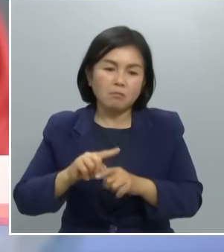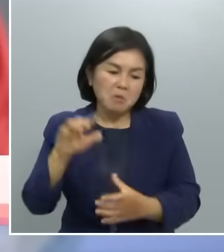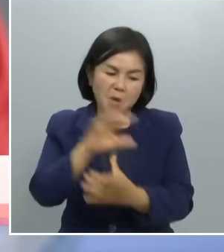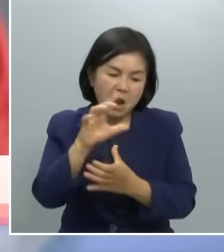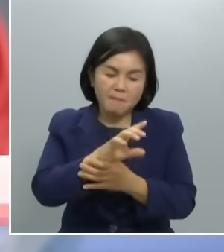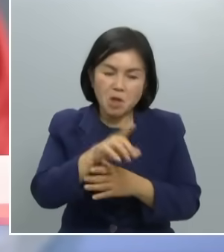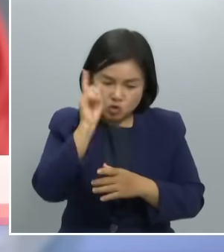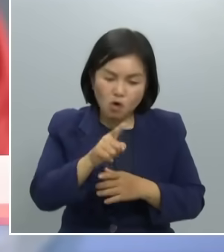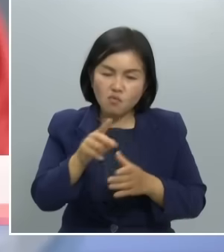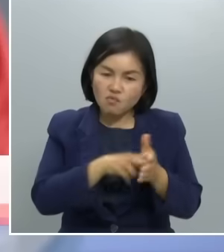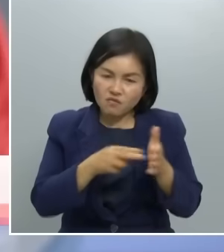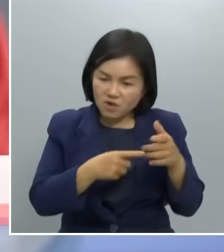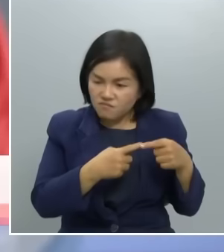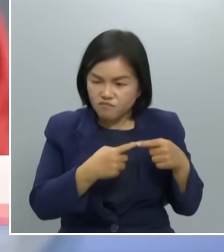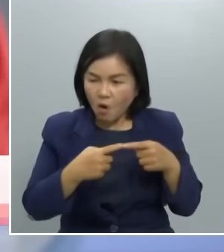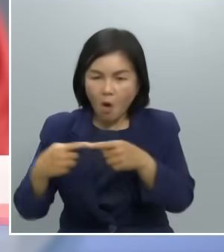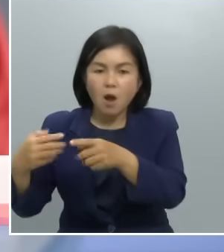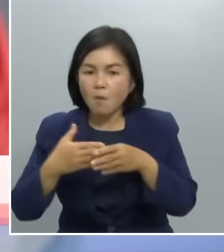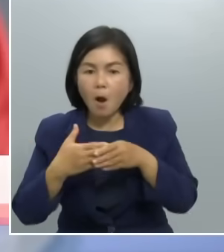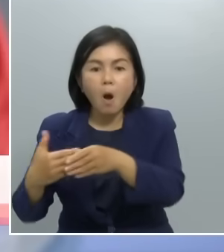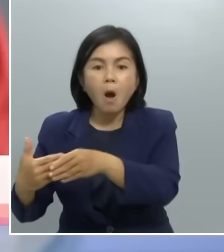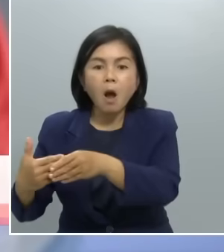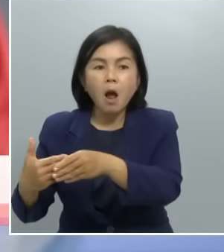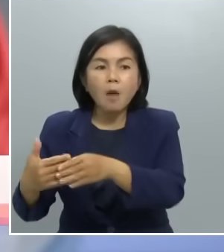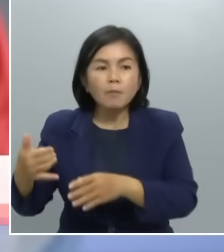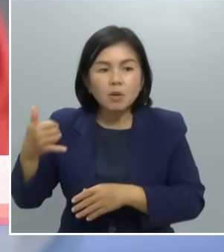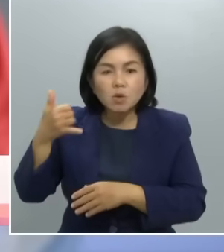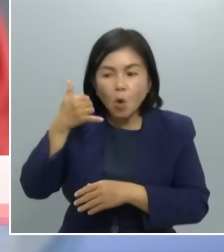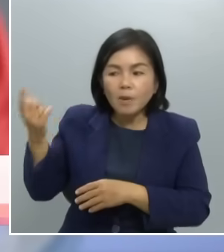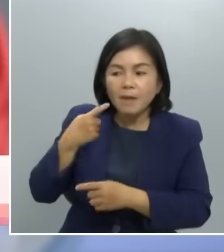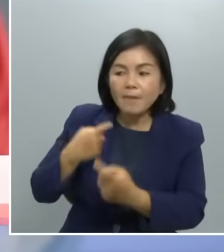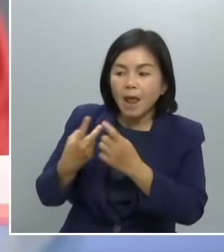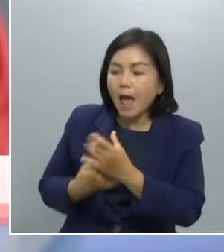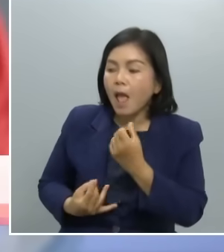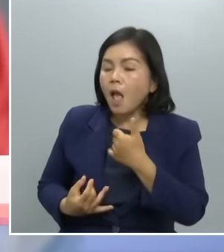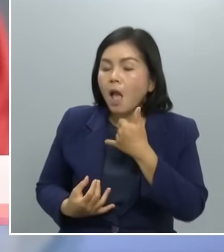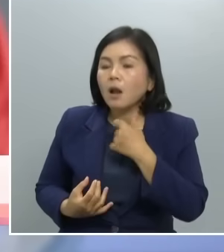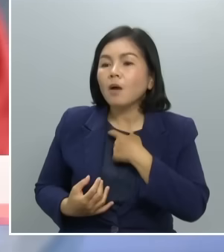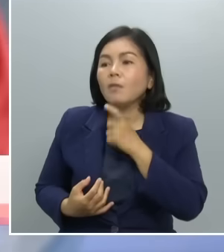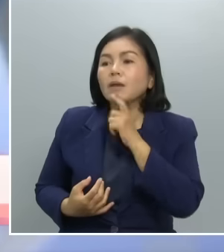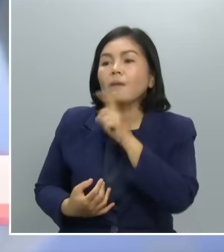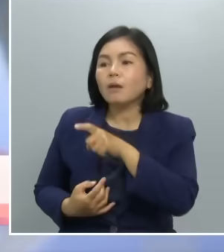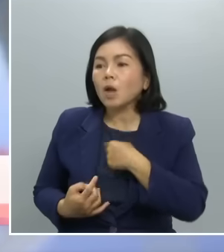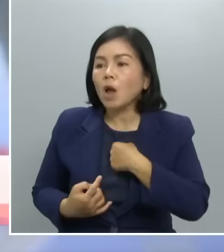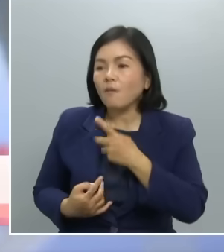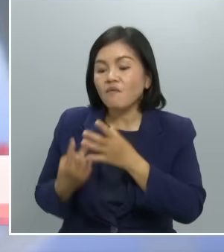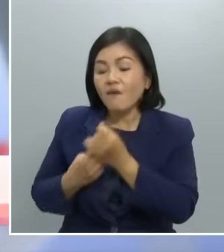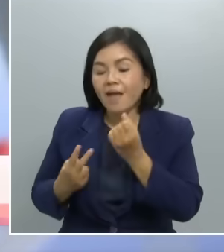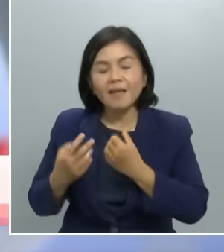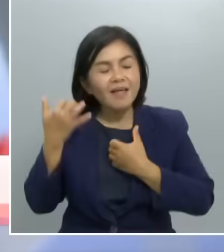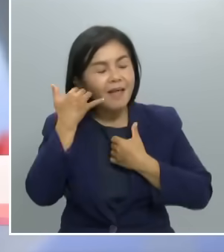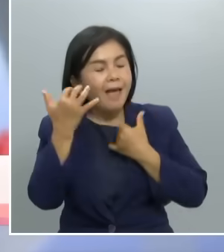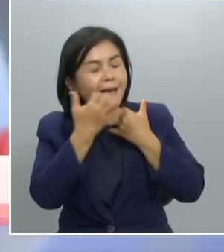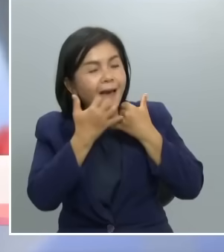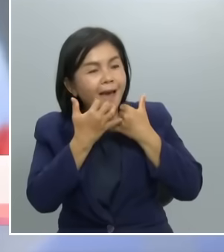ายเป็นครูฝึกเป็นอะไรกับผู้ป่วยคะหนูบอกว่าเป็นแฟนค่ะแล้วก็หัวเราะแล้วก็ว่าไม่เป็นไรกำลังใ